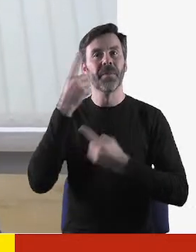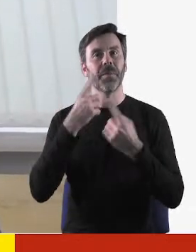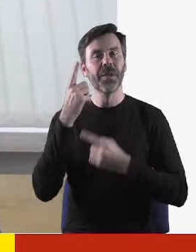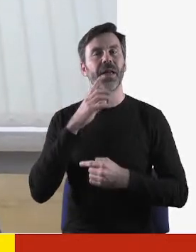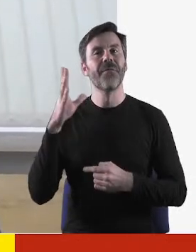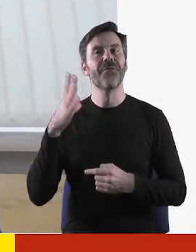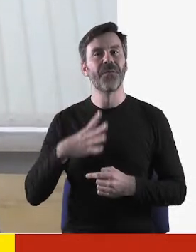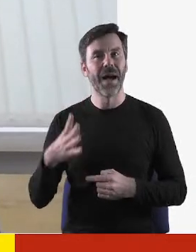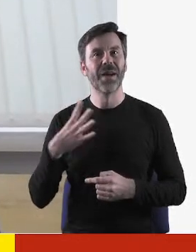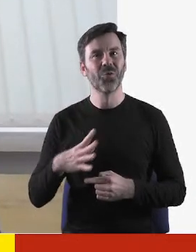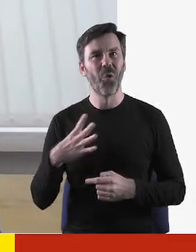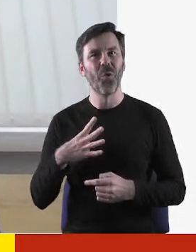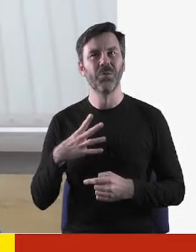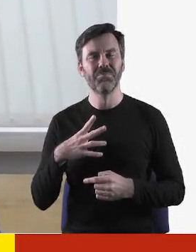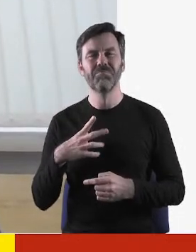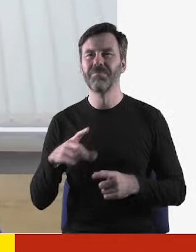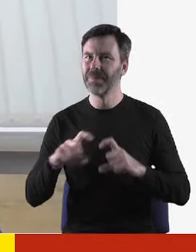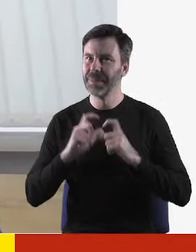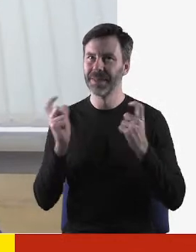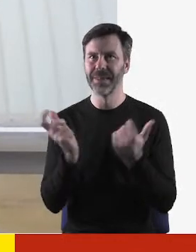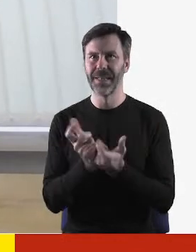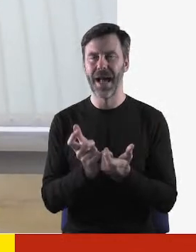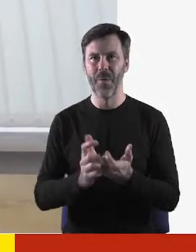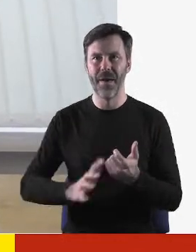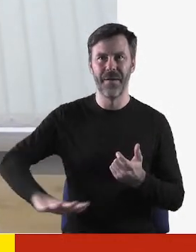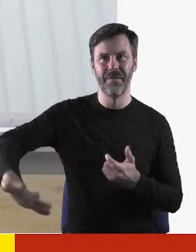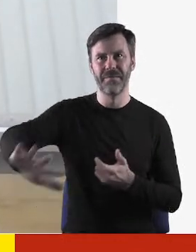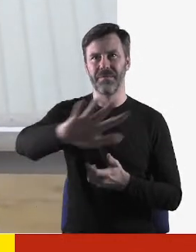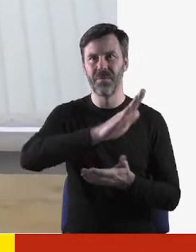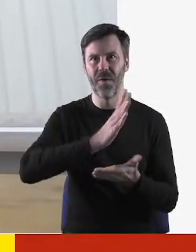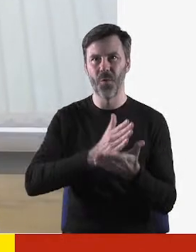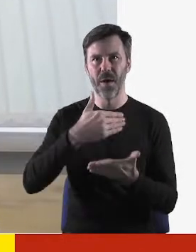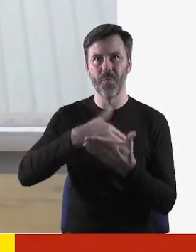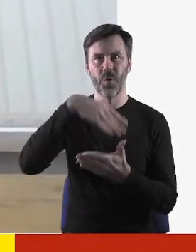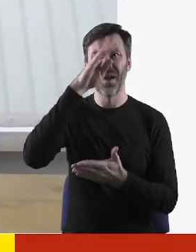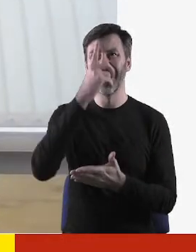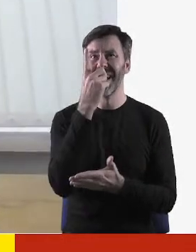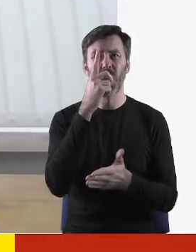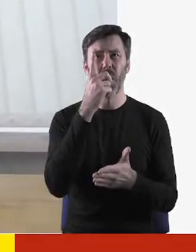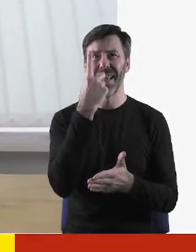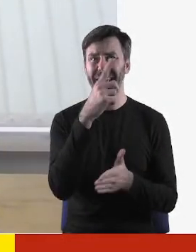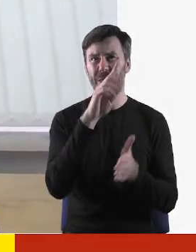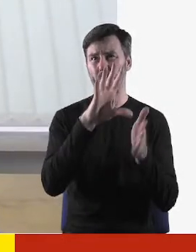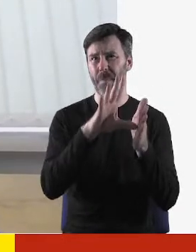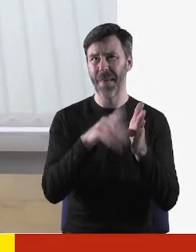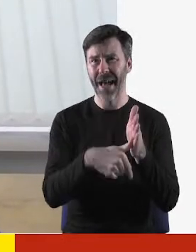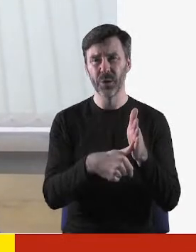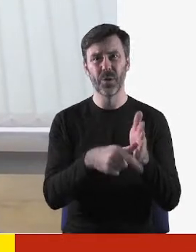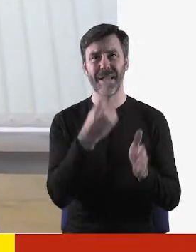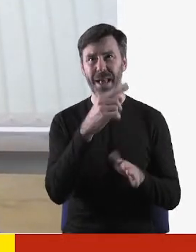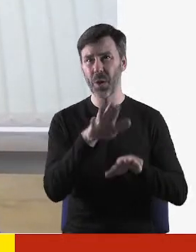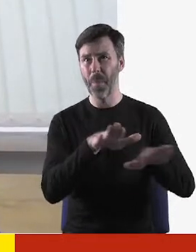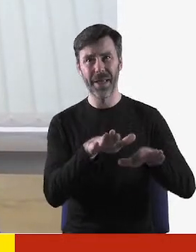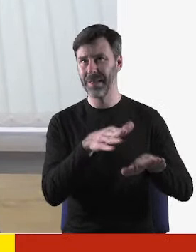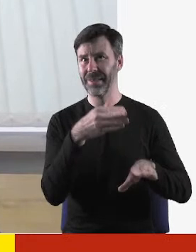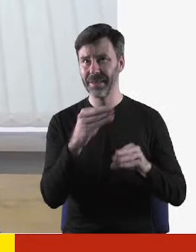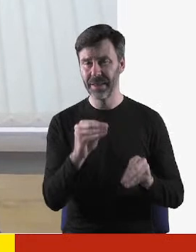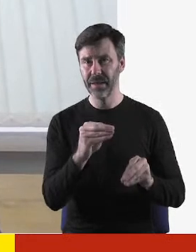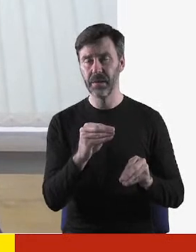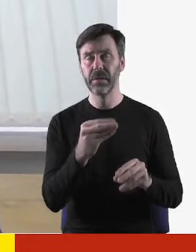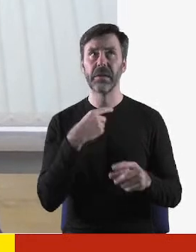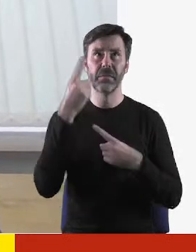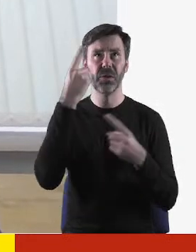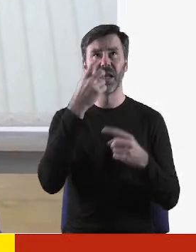aby on dotknął całego województwa, abyśmy nie w jednym miejscu, nie zrobili jednej inwestycji, pewnie ważnej,